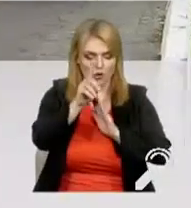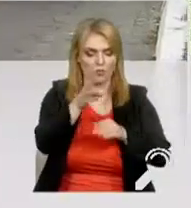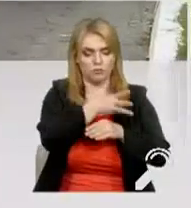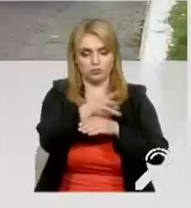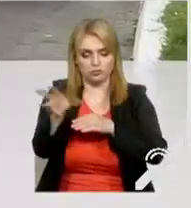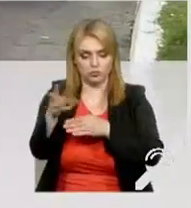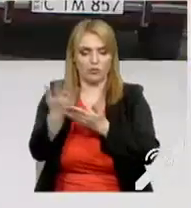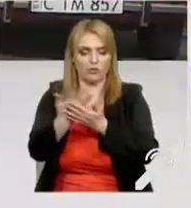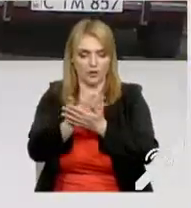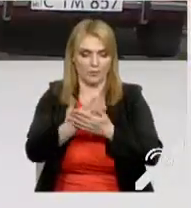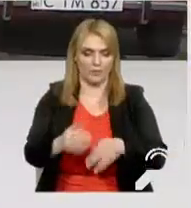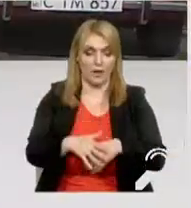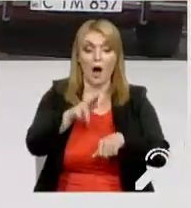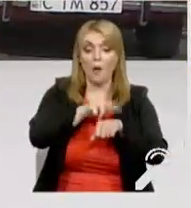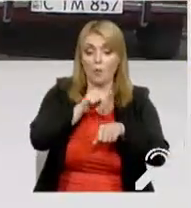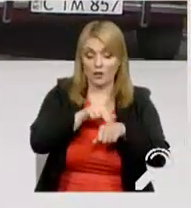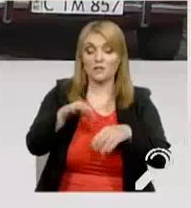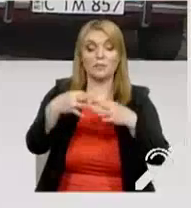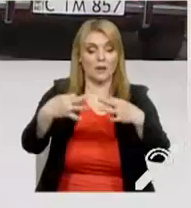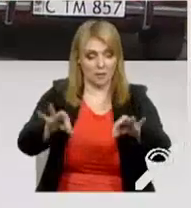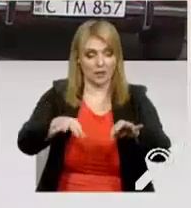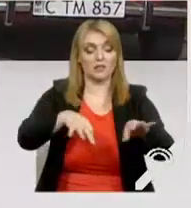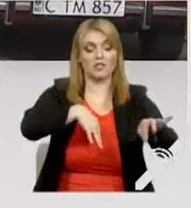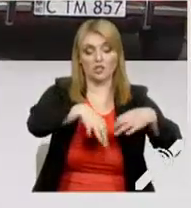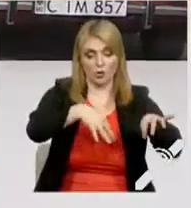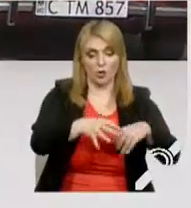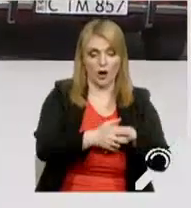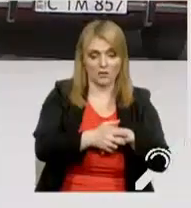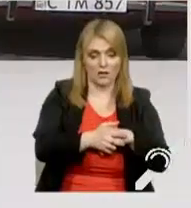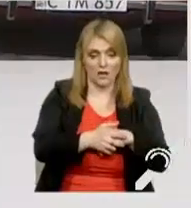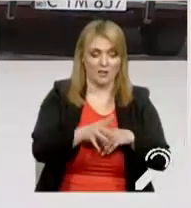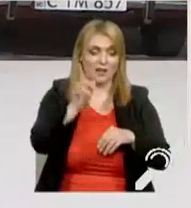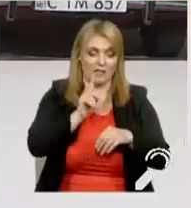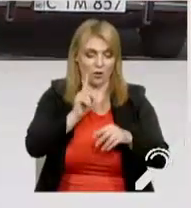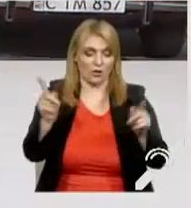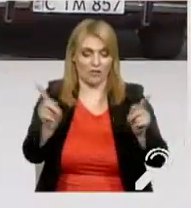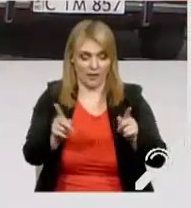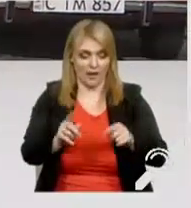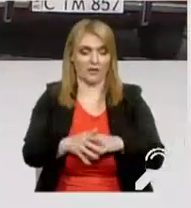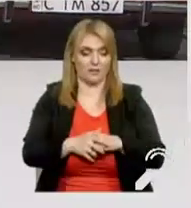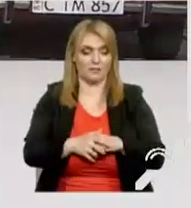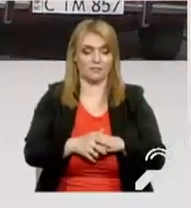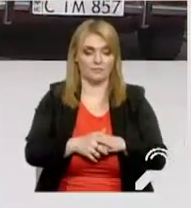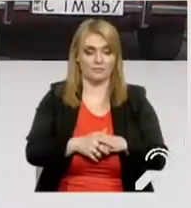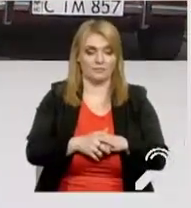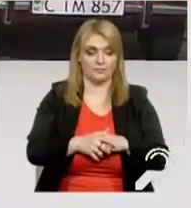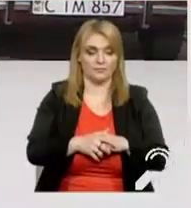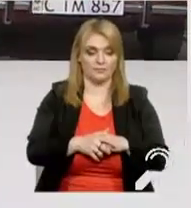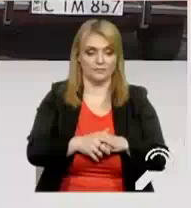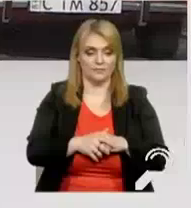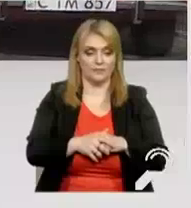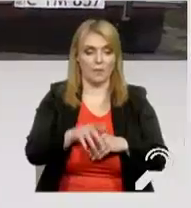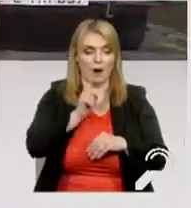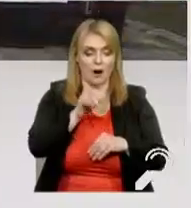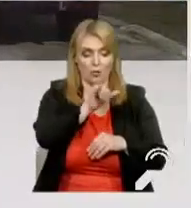filmarea unui lungmetraj. Polițiștii permit circulația transportului pentru perioade scurte de timp, mai exact în pauza dintre